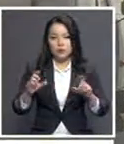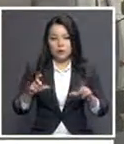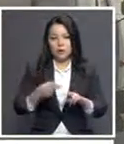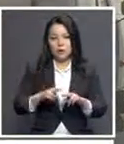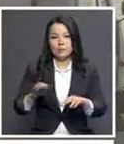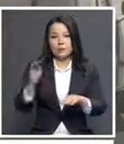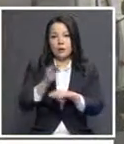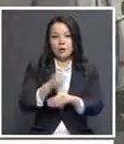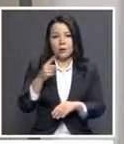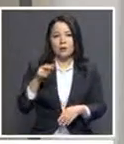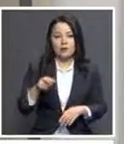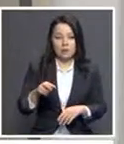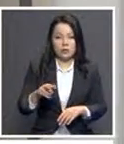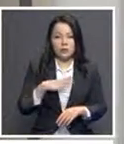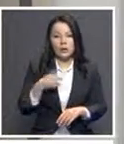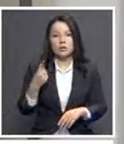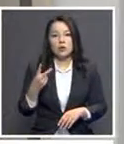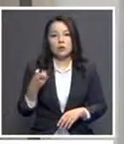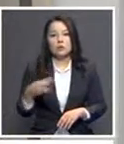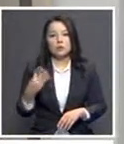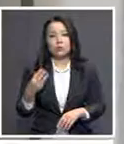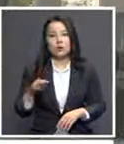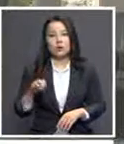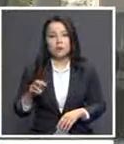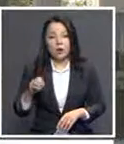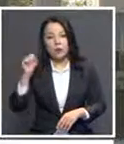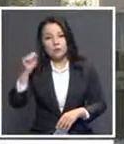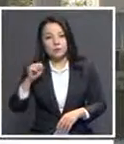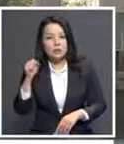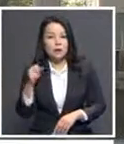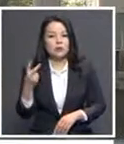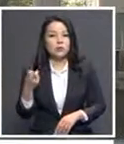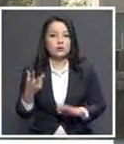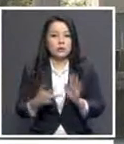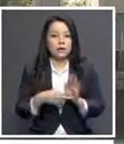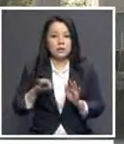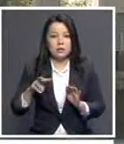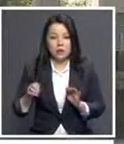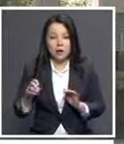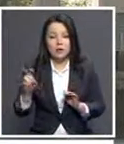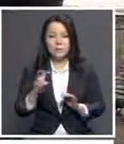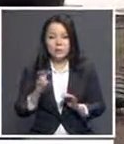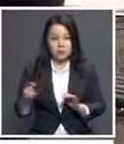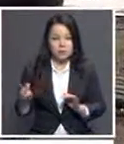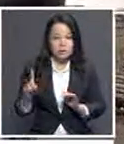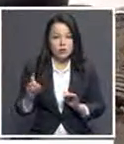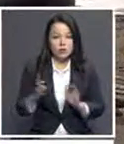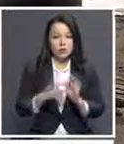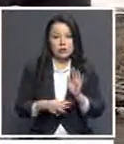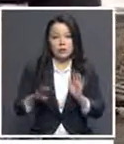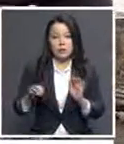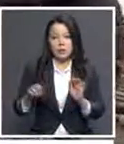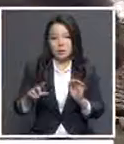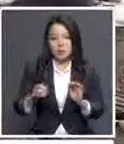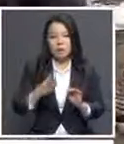дизель отынның 1 литрі 233 теңге, Өзбекстанда 208 теңге, Қырғызстанда 190 теңге. Бізде